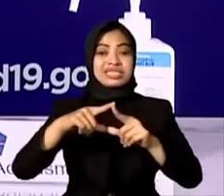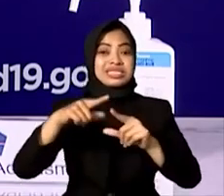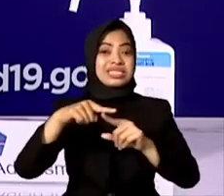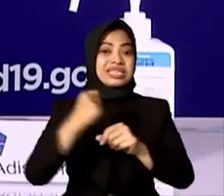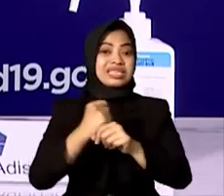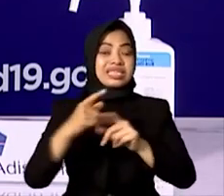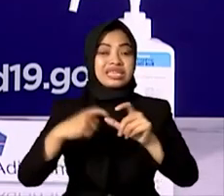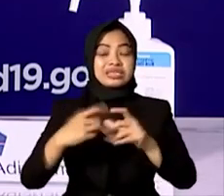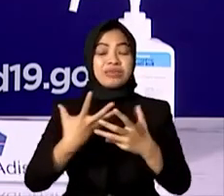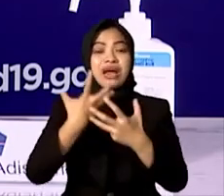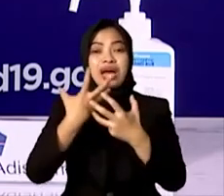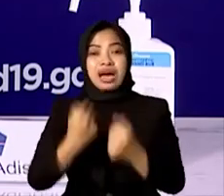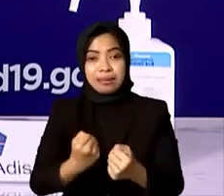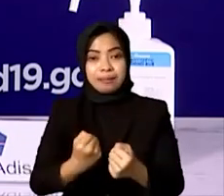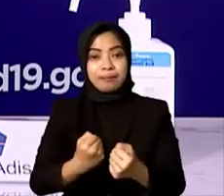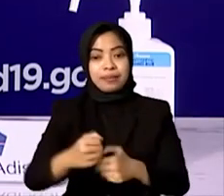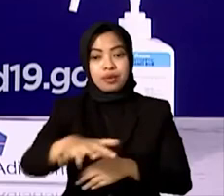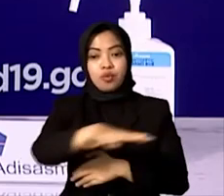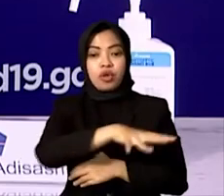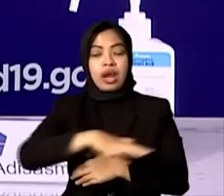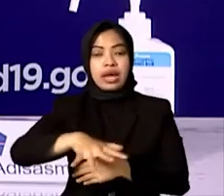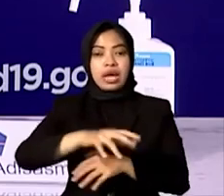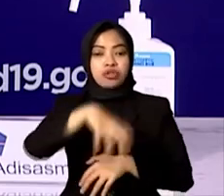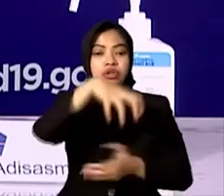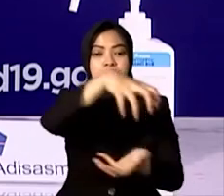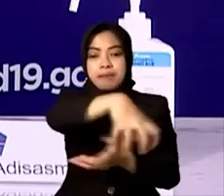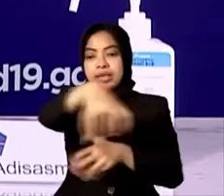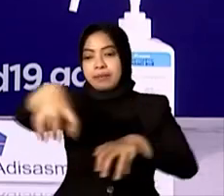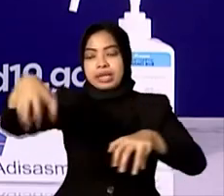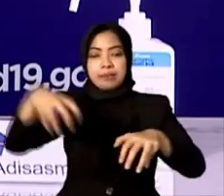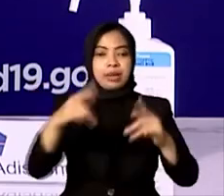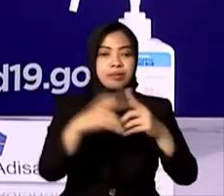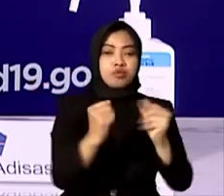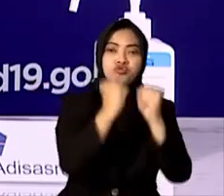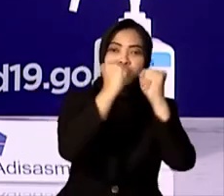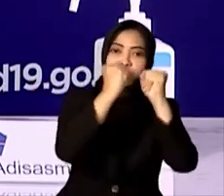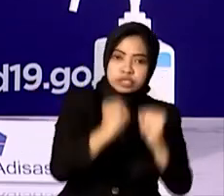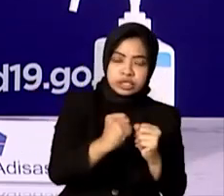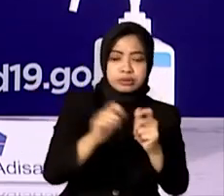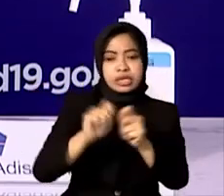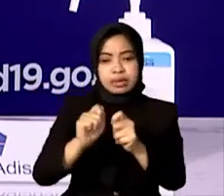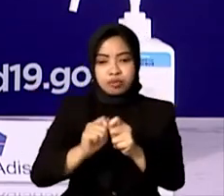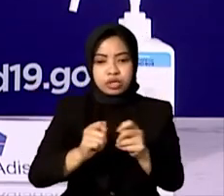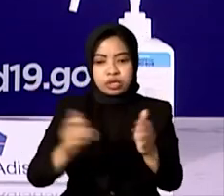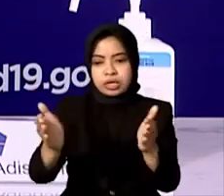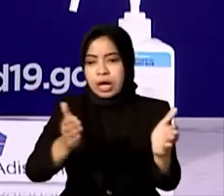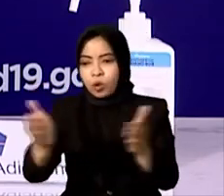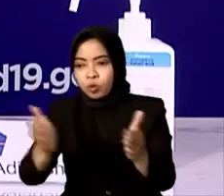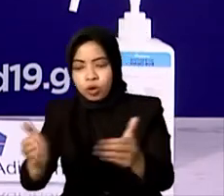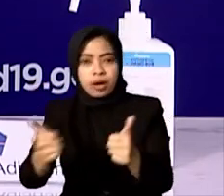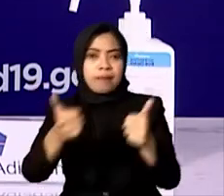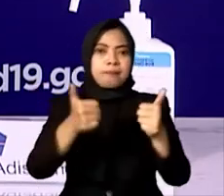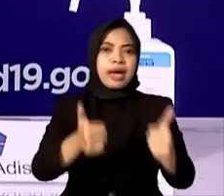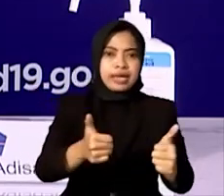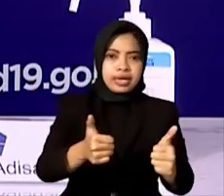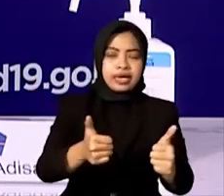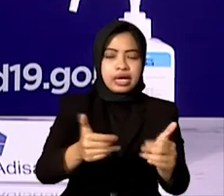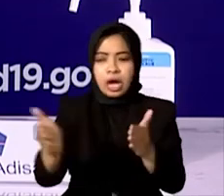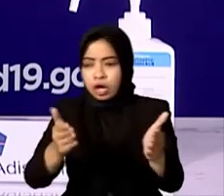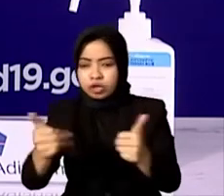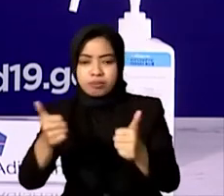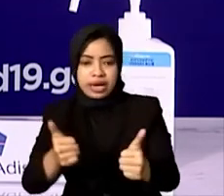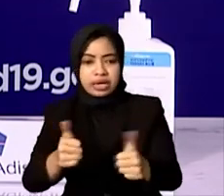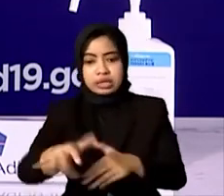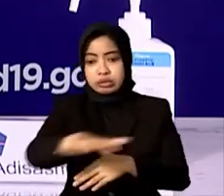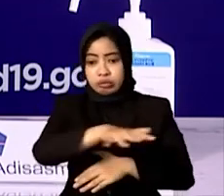berharap tempat-tempat pengungsi pengungsian dapat direkayasa dengan baik agar selalu dalam